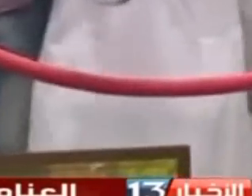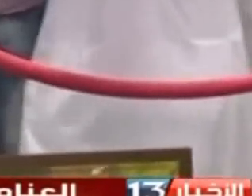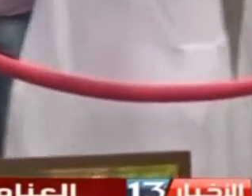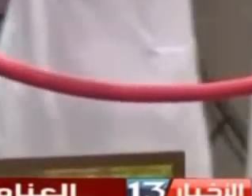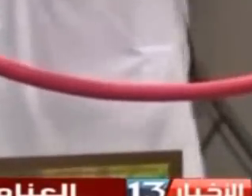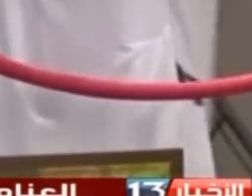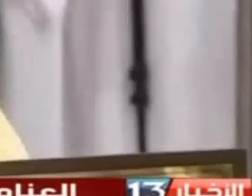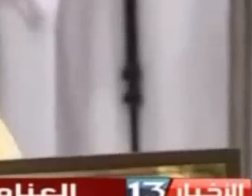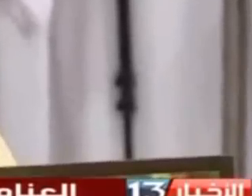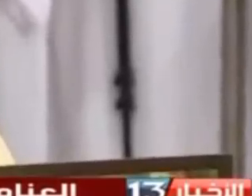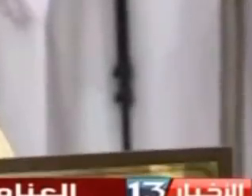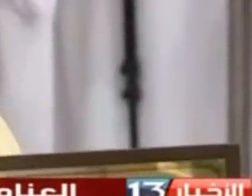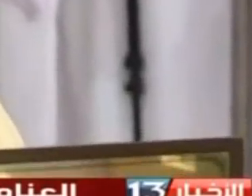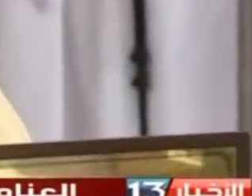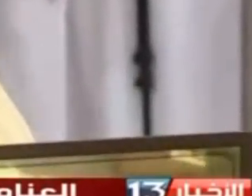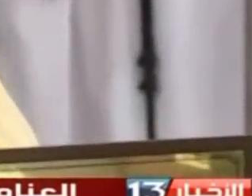للقانون الدولي.